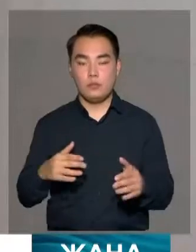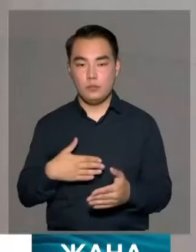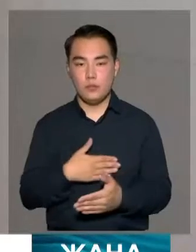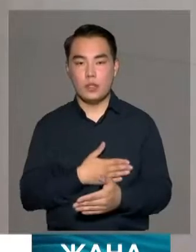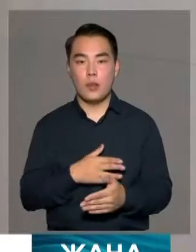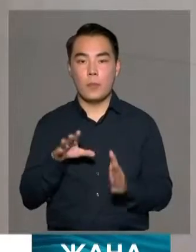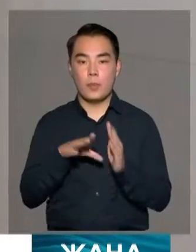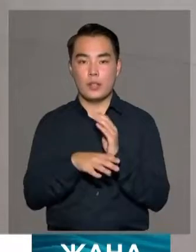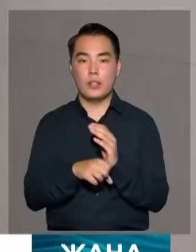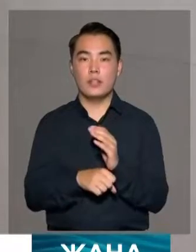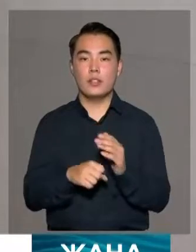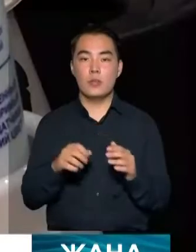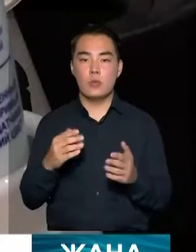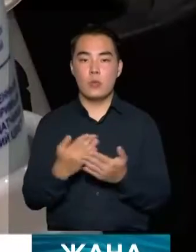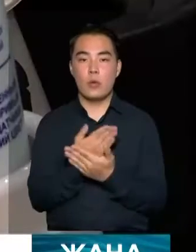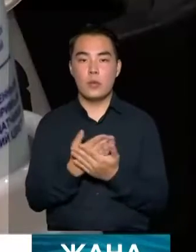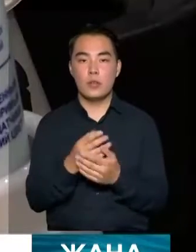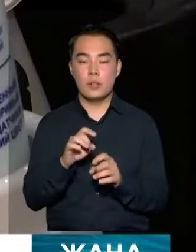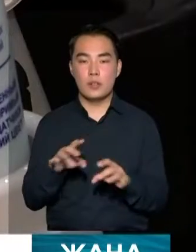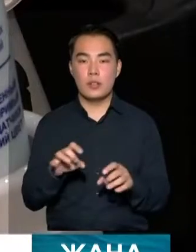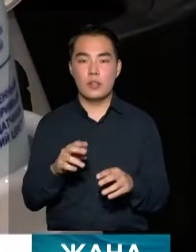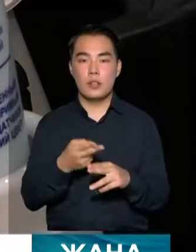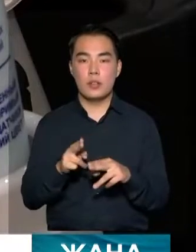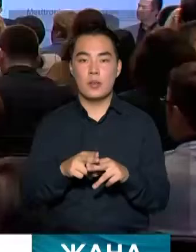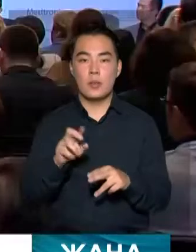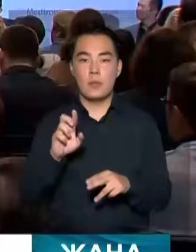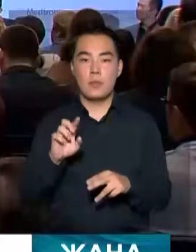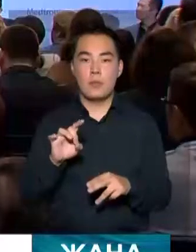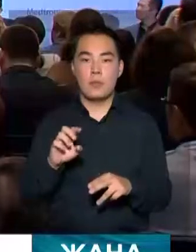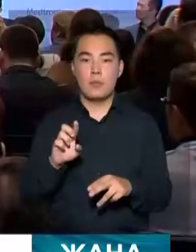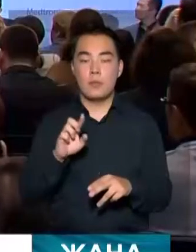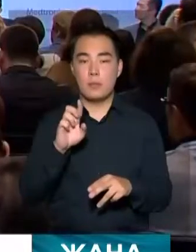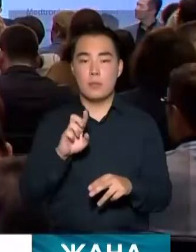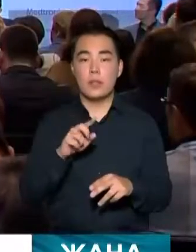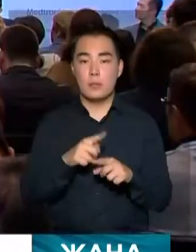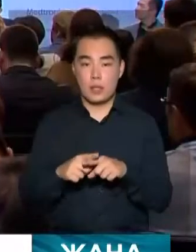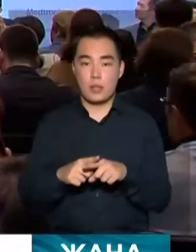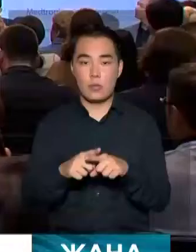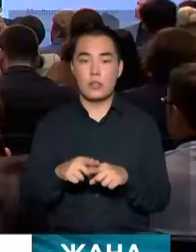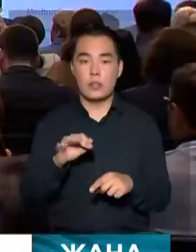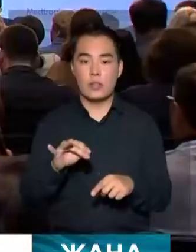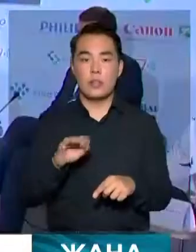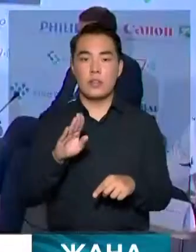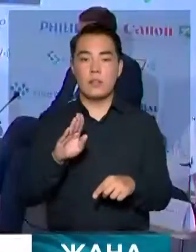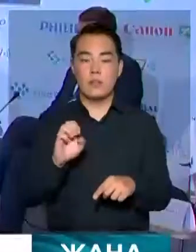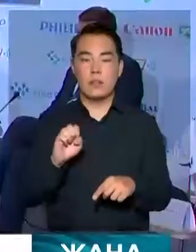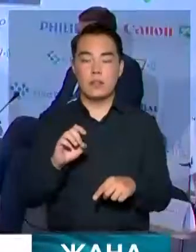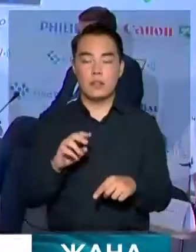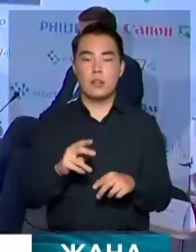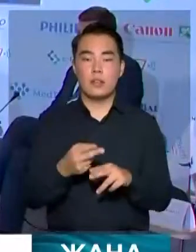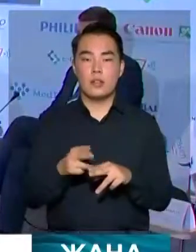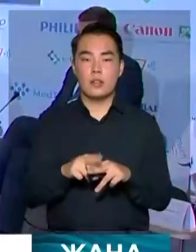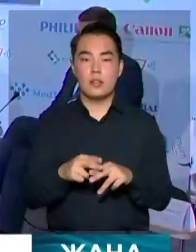соңғы жаңалықтарымен бөлісуге таптырмас алаң. Биылғы көрмеге Беларусь, Венгрия, Ресей және Түркиядан 60-тан астам компания қатысты. Жиын